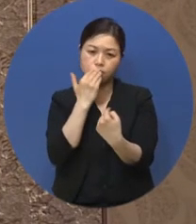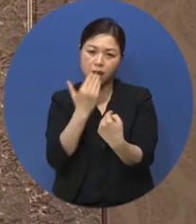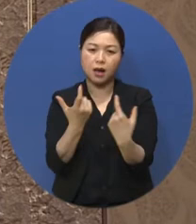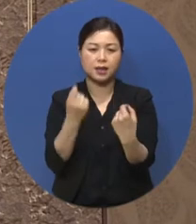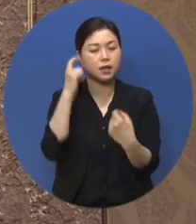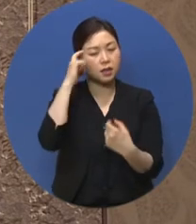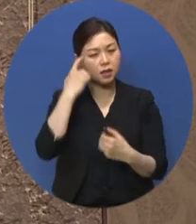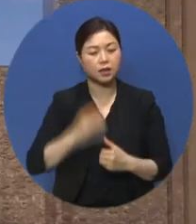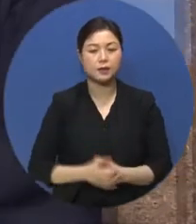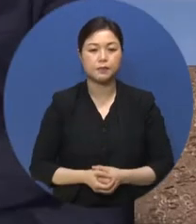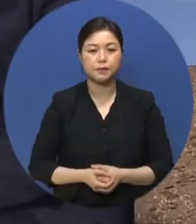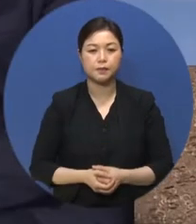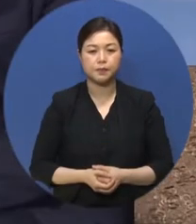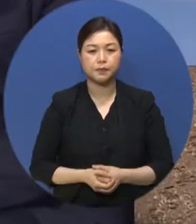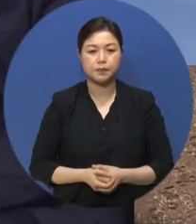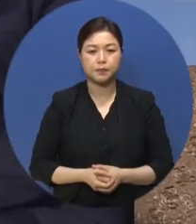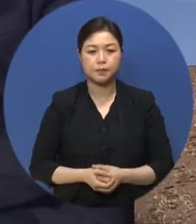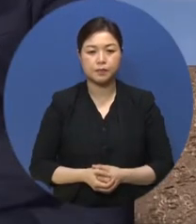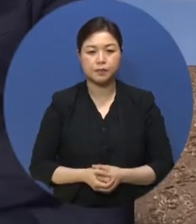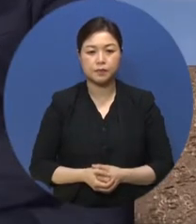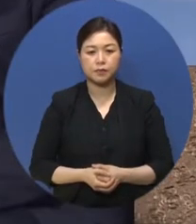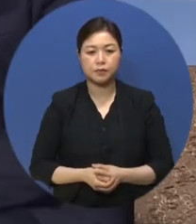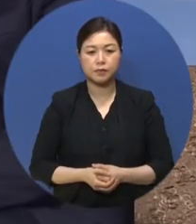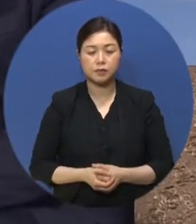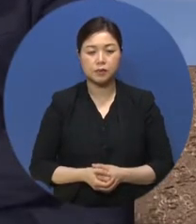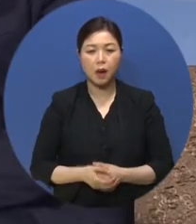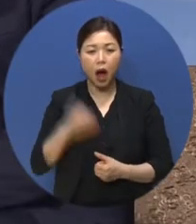생각입니다. 그러면 이제 그렇다고 해도 이